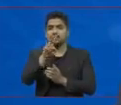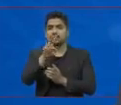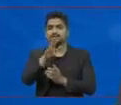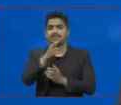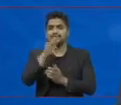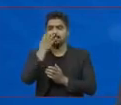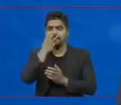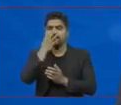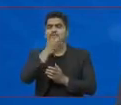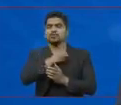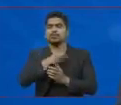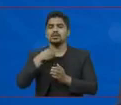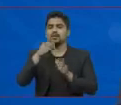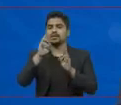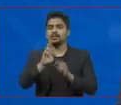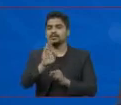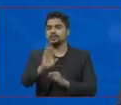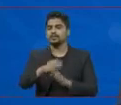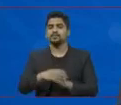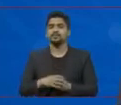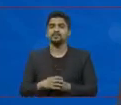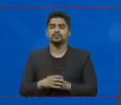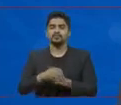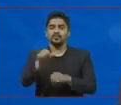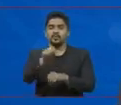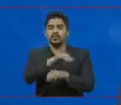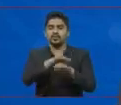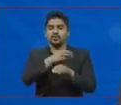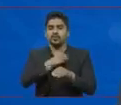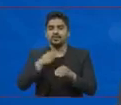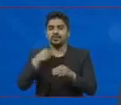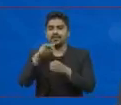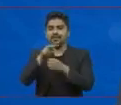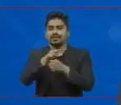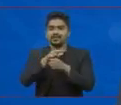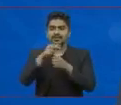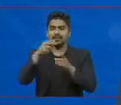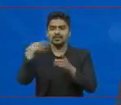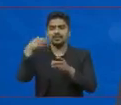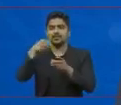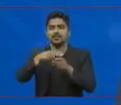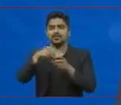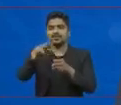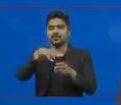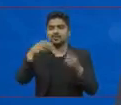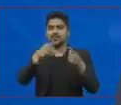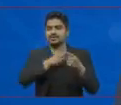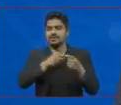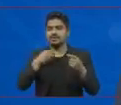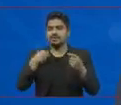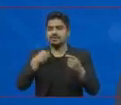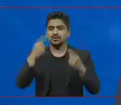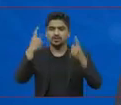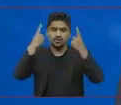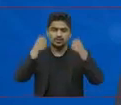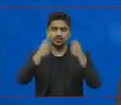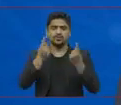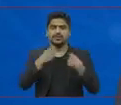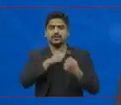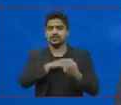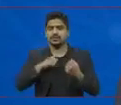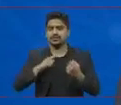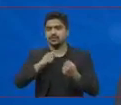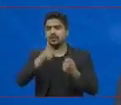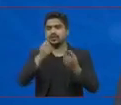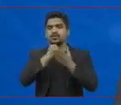जना भेन्टिलेटरमा उपचाररत हुनुहुन्छ। उहाँहरूको उपचार तथा हेरचाहमा संलग्न सम्पूर्ण चिकित्सक, नर्स, स्वास्थ्यकर्मी